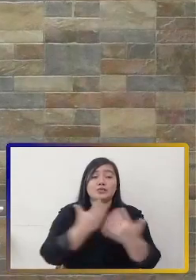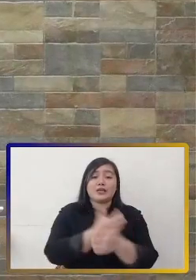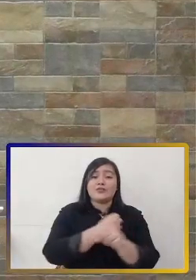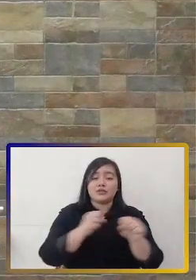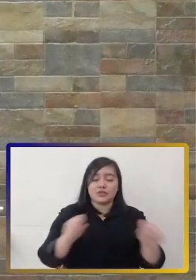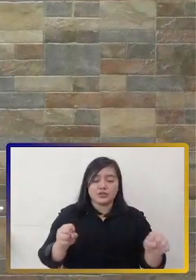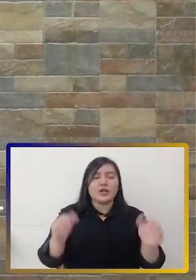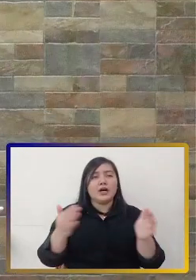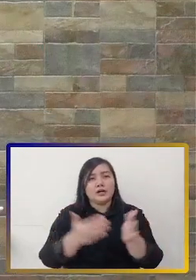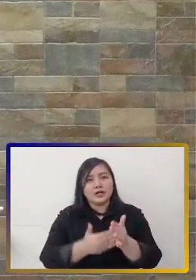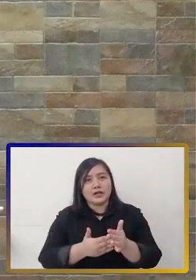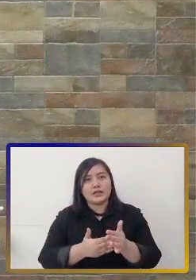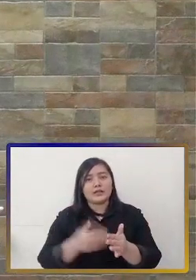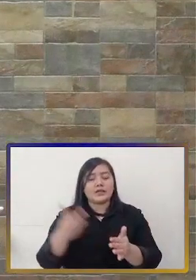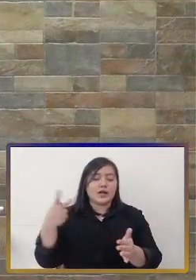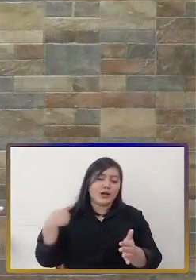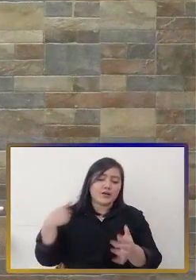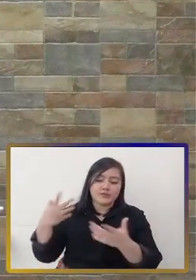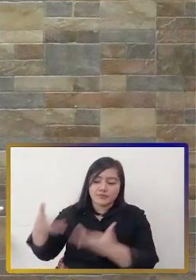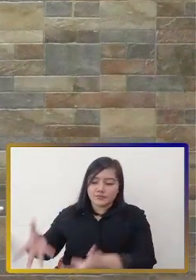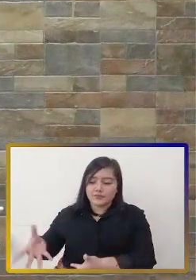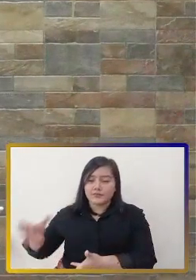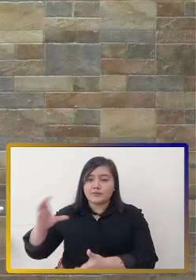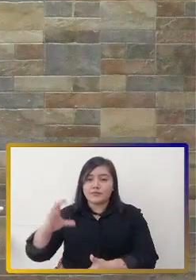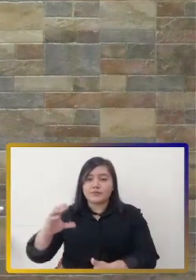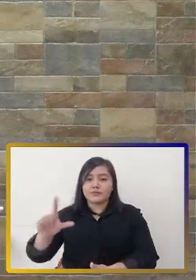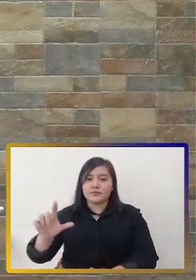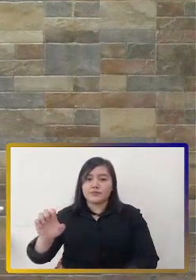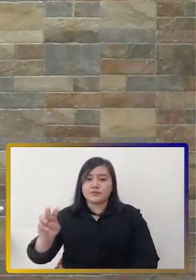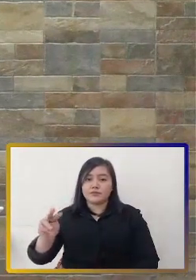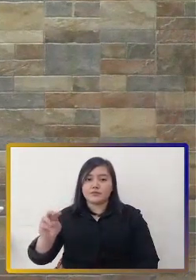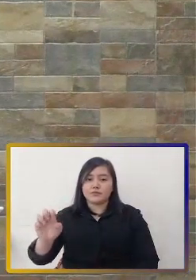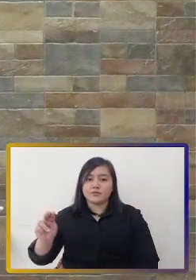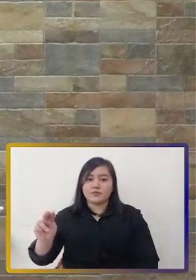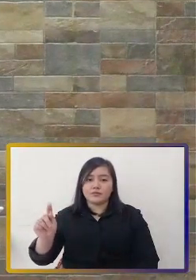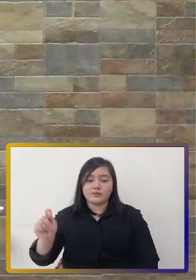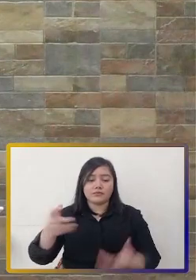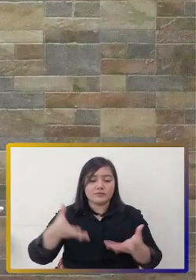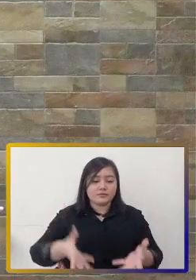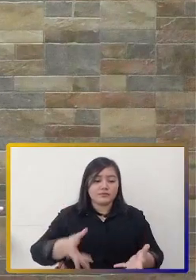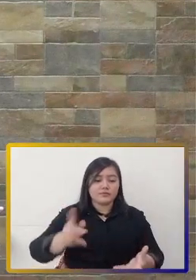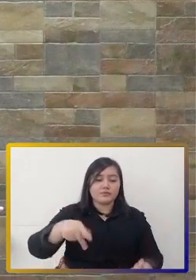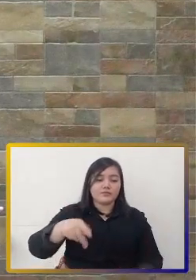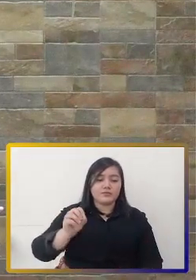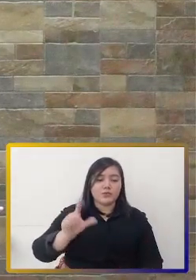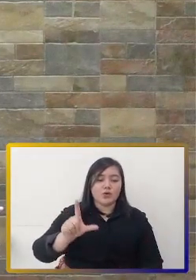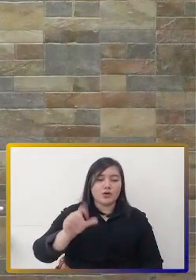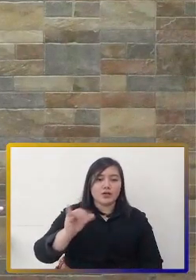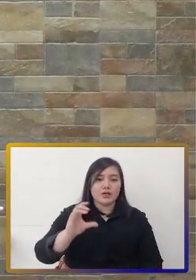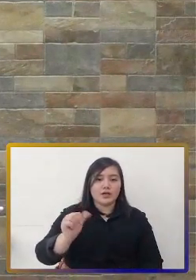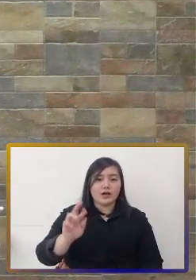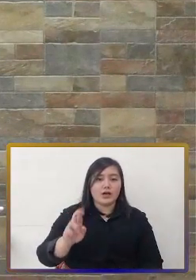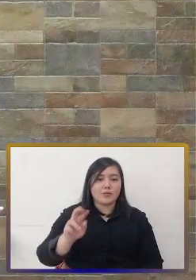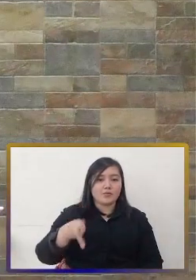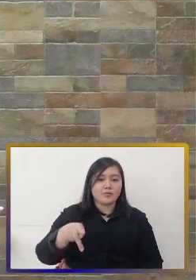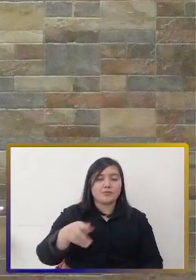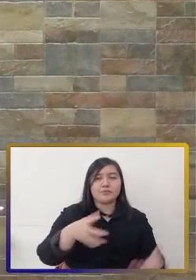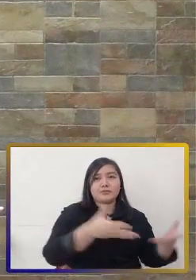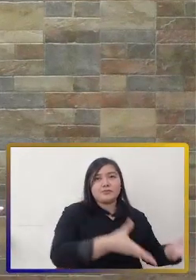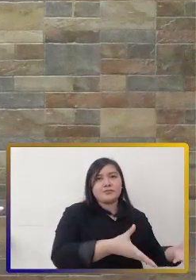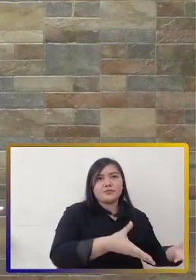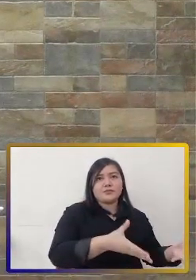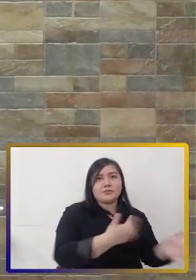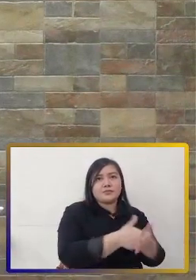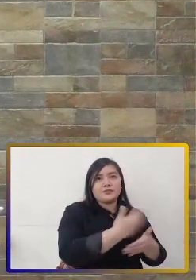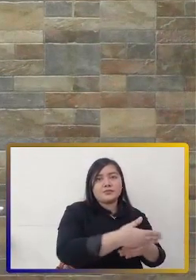si Polycarp, and then here comes Ignatius. Alright? Si Ignatius naman po, ito po ay isa